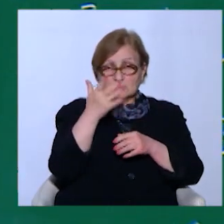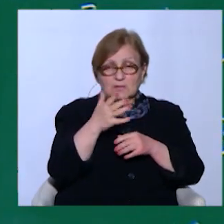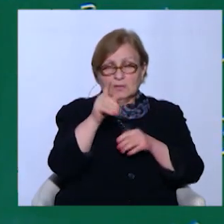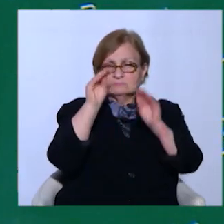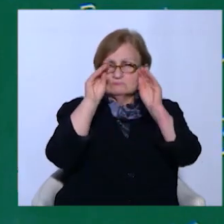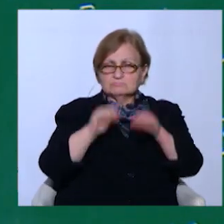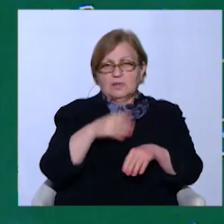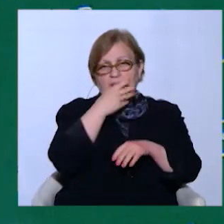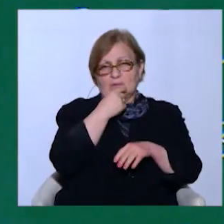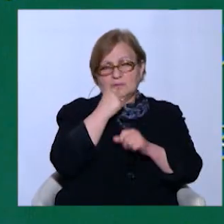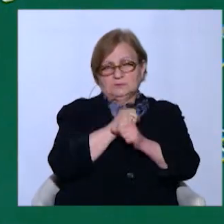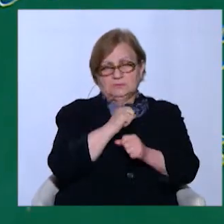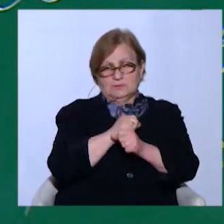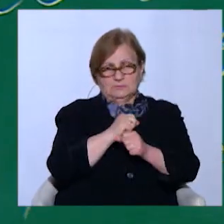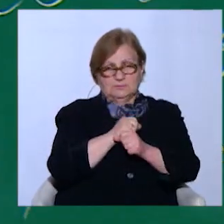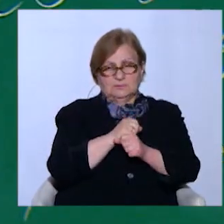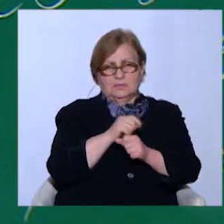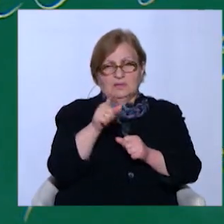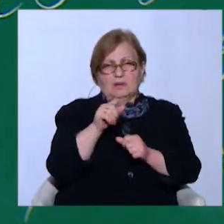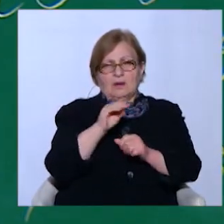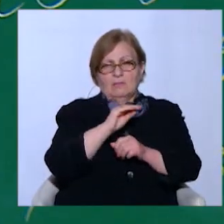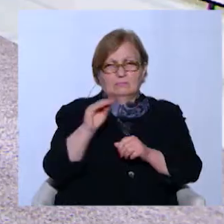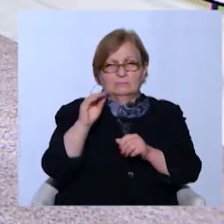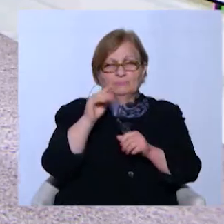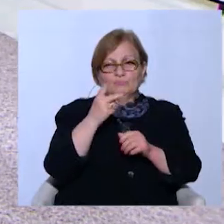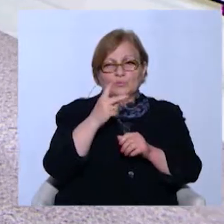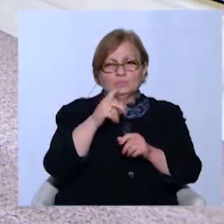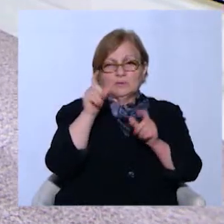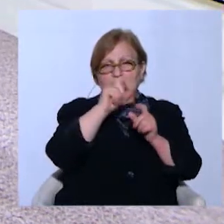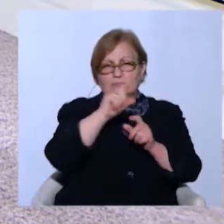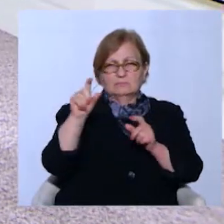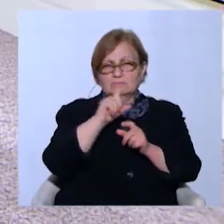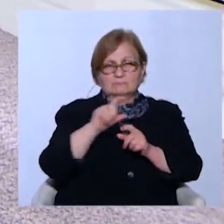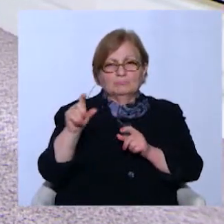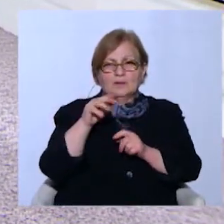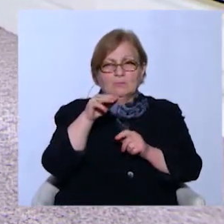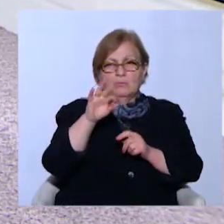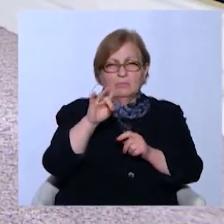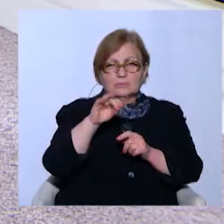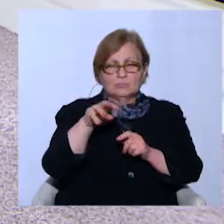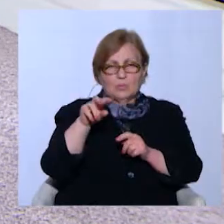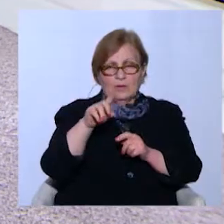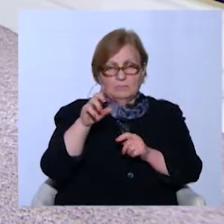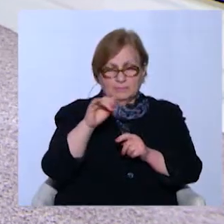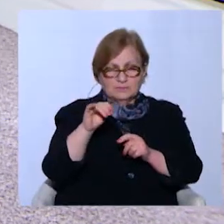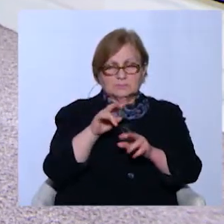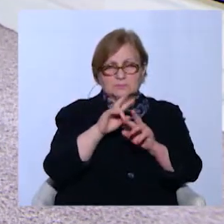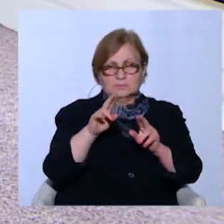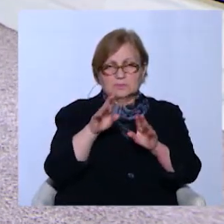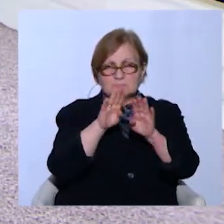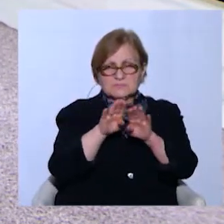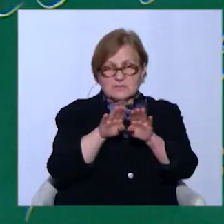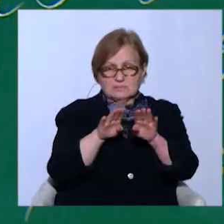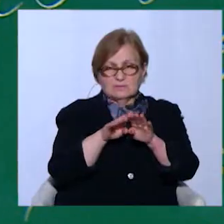რეულებში. არის ფორმულები, რომ ფართობი ისე შეეფარდება ფართობს, როგორც K კვადრატი, ანუ მსგავსების შემთხვევაში